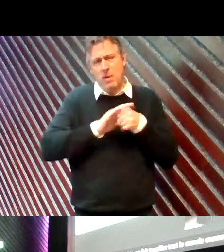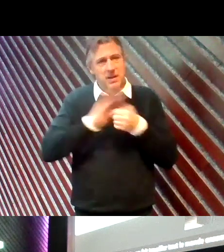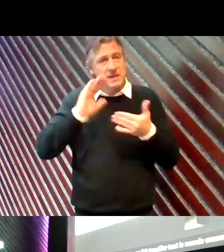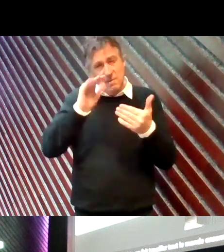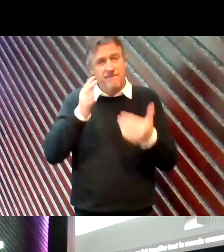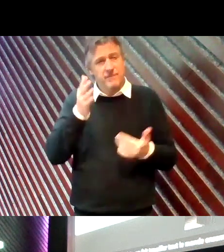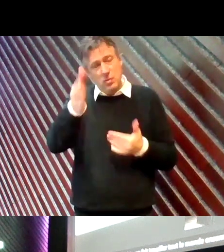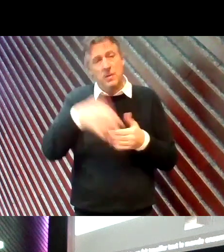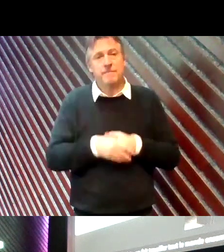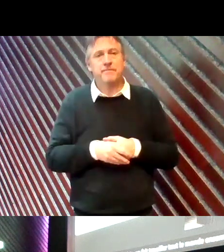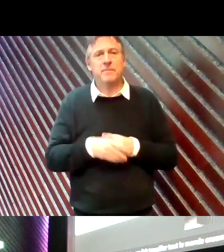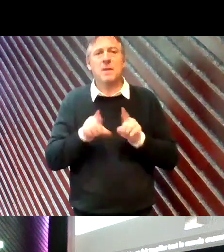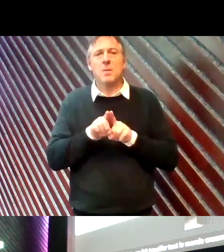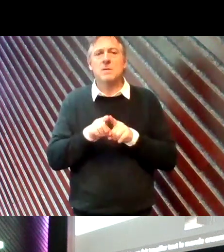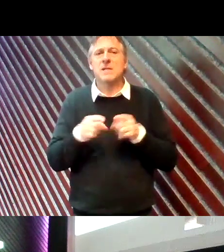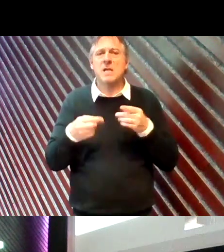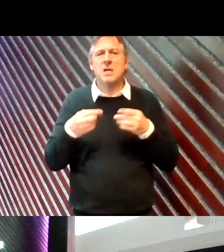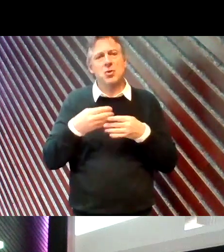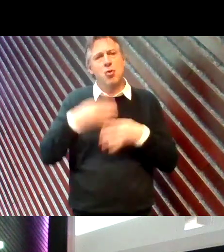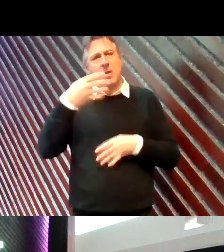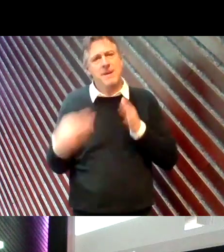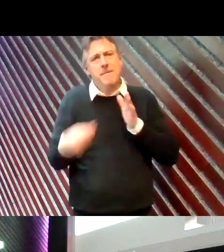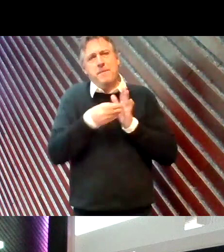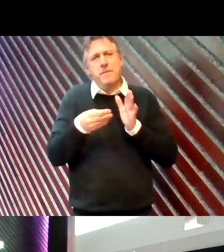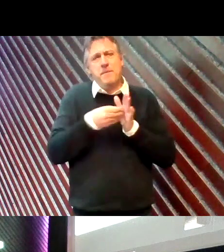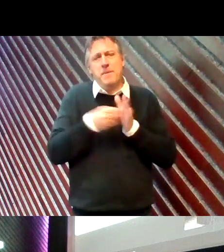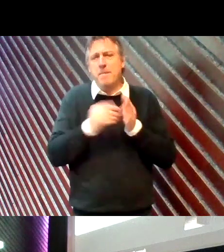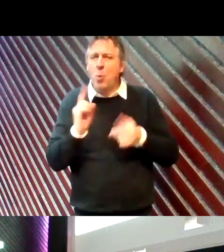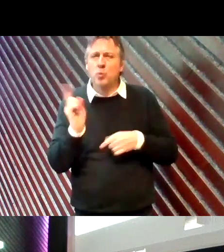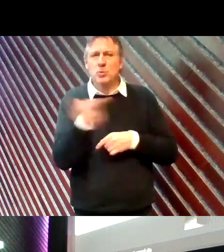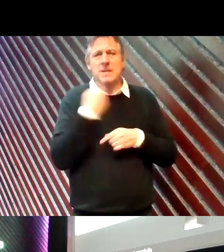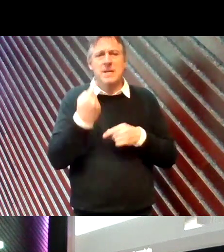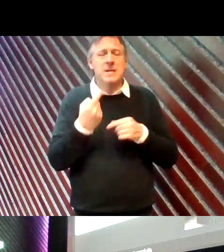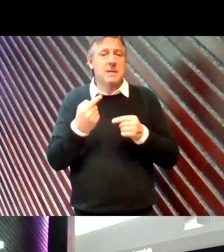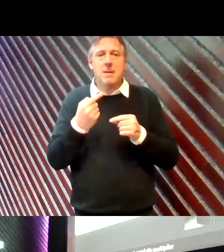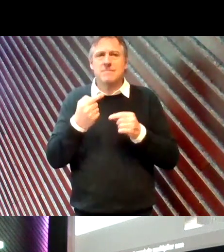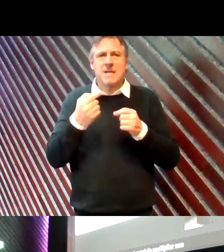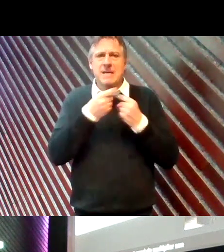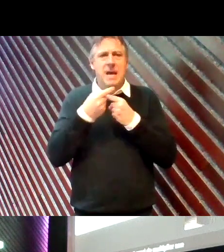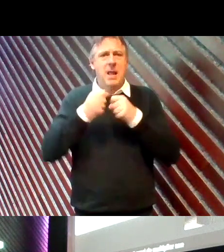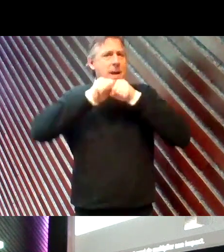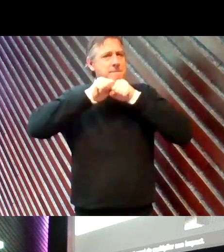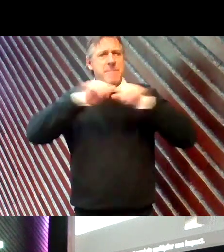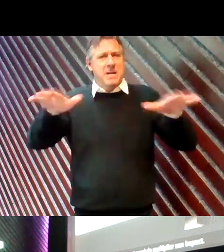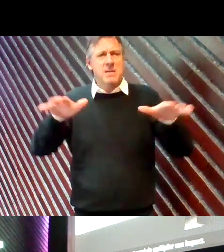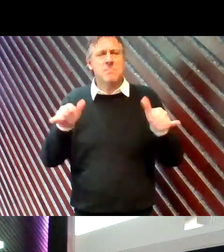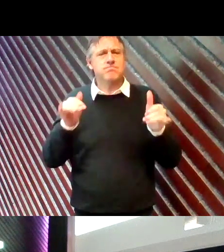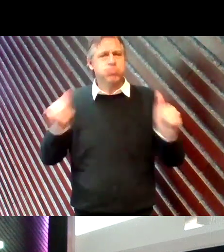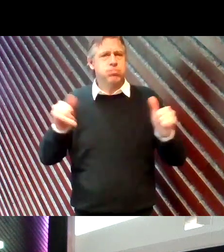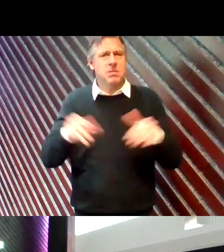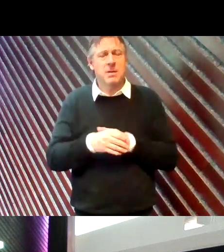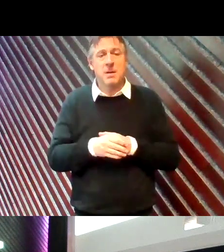et puis l'open data ça permet aussi de multiplier son impact en fait l'open data